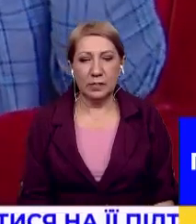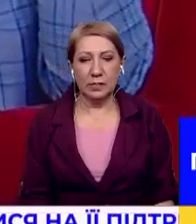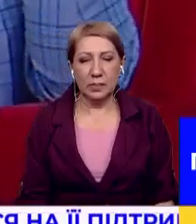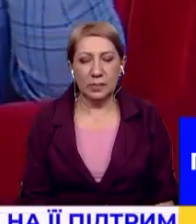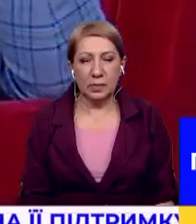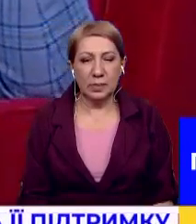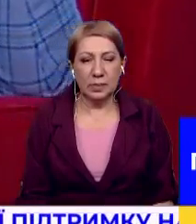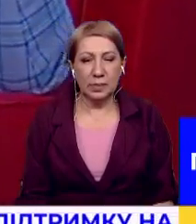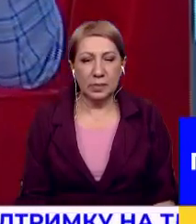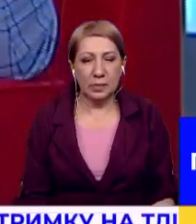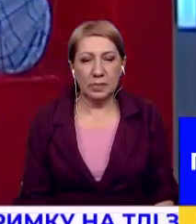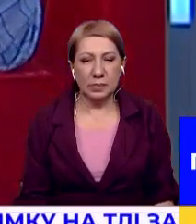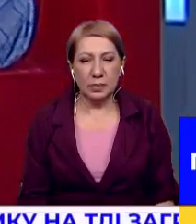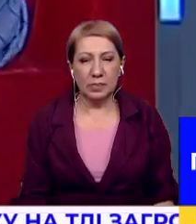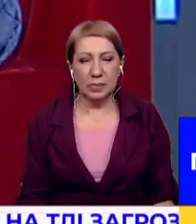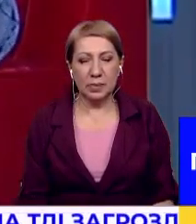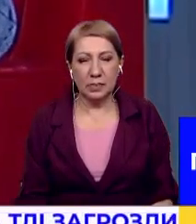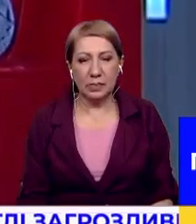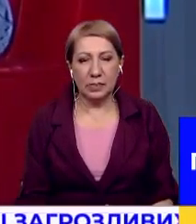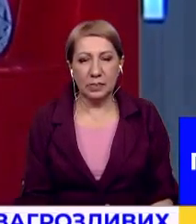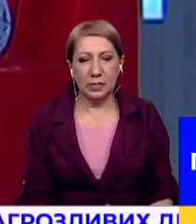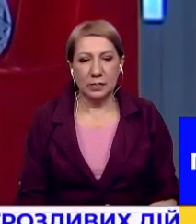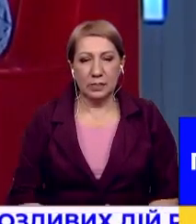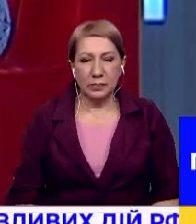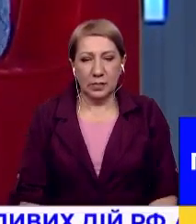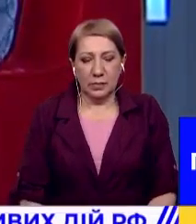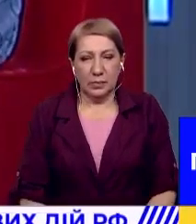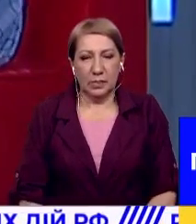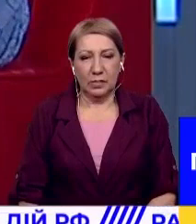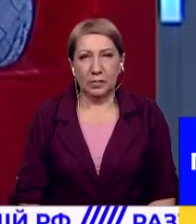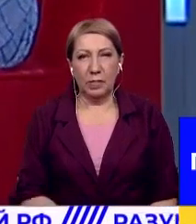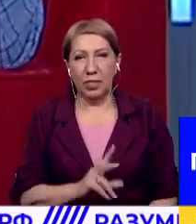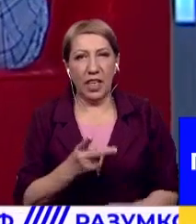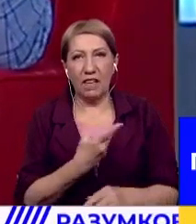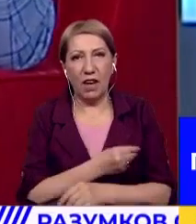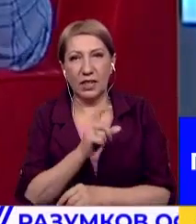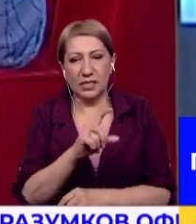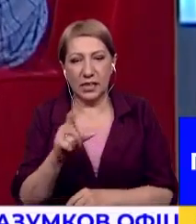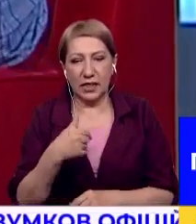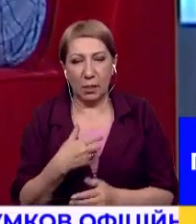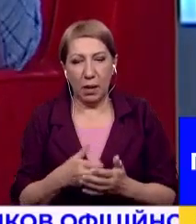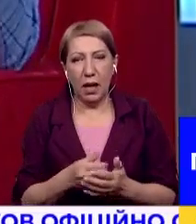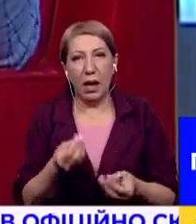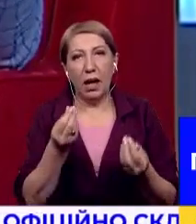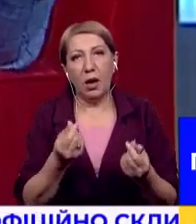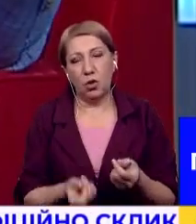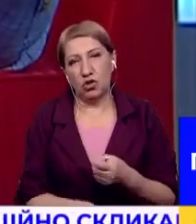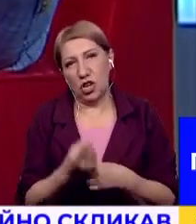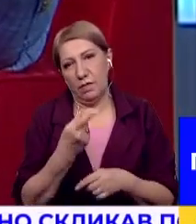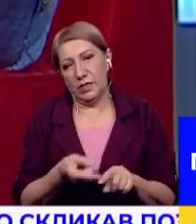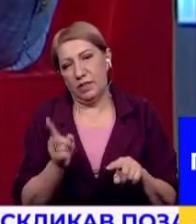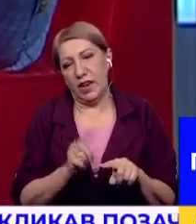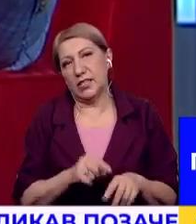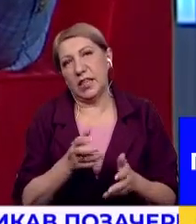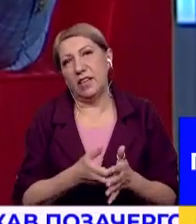Я читаю, чого не вистачає. Не вакцини, а грошей на